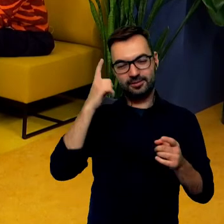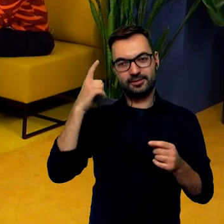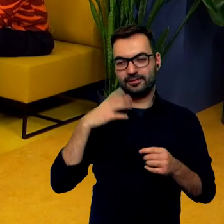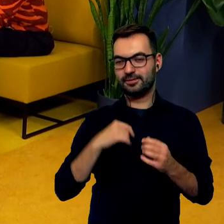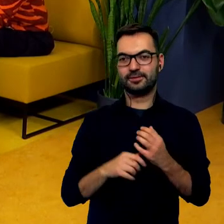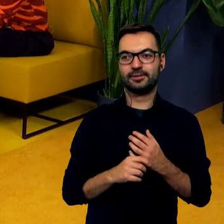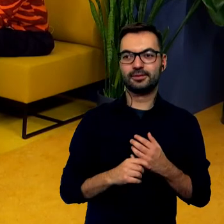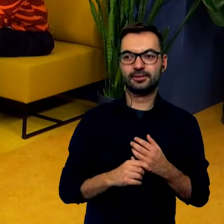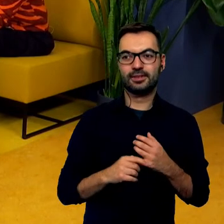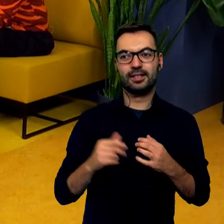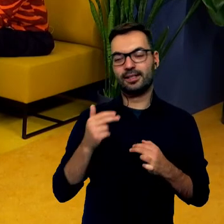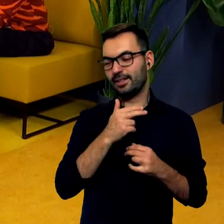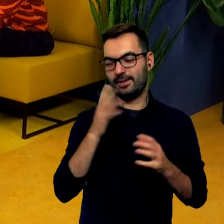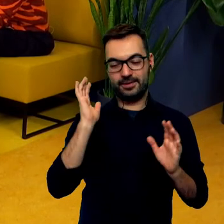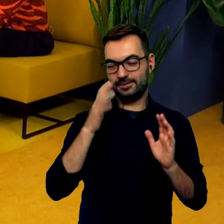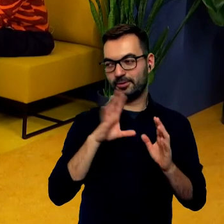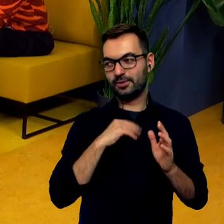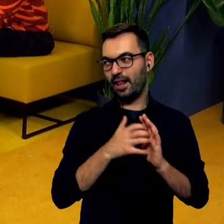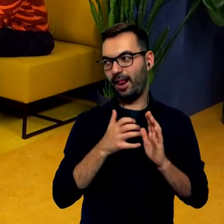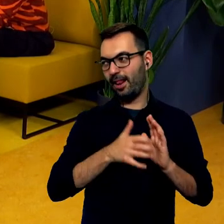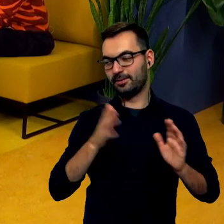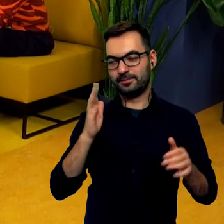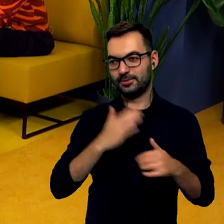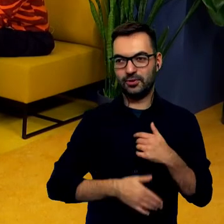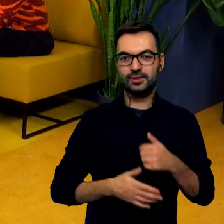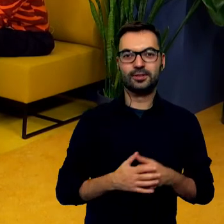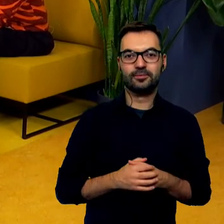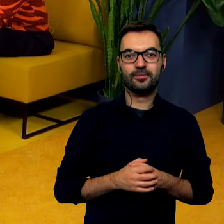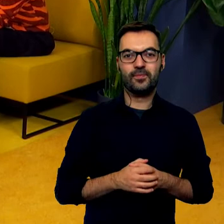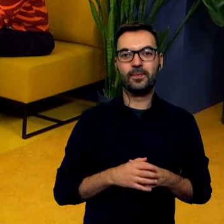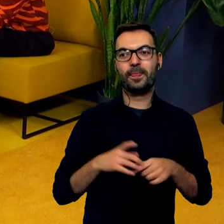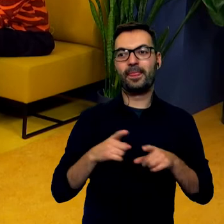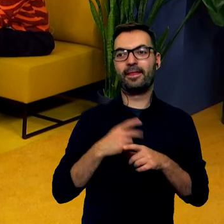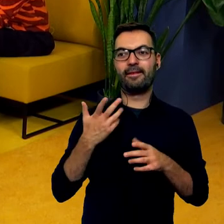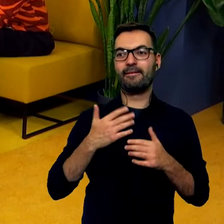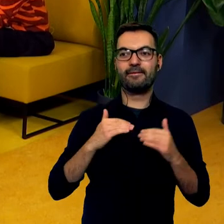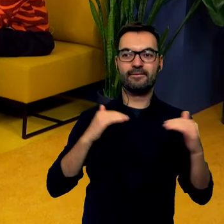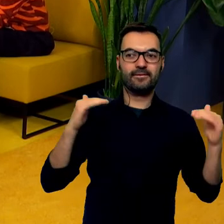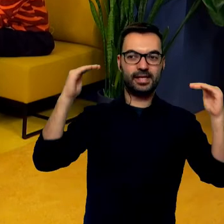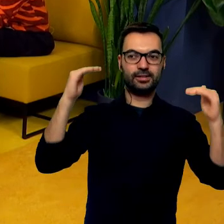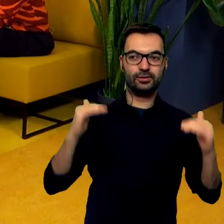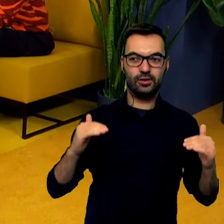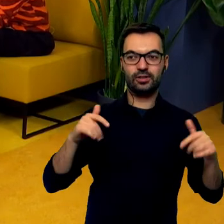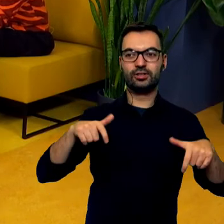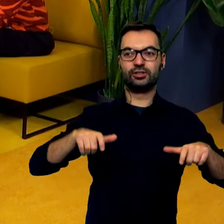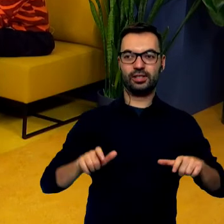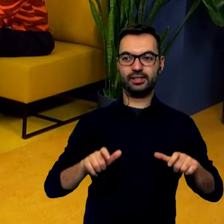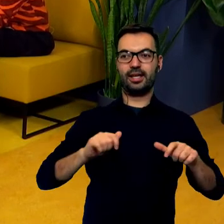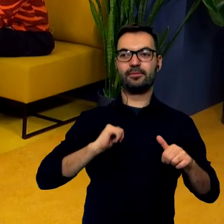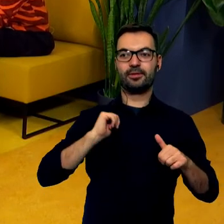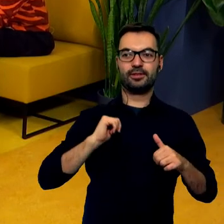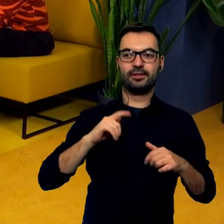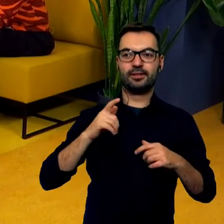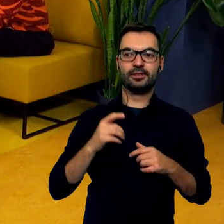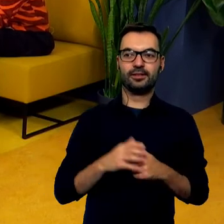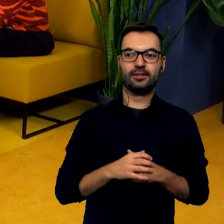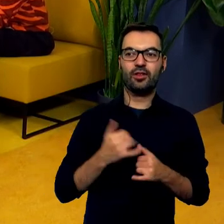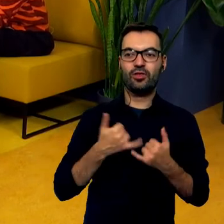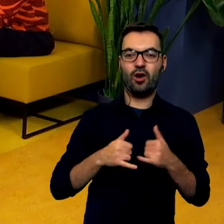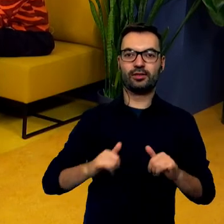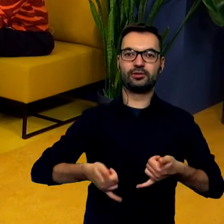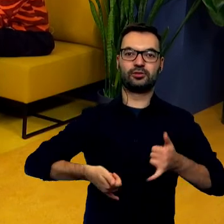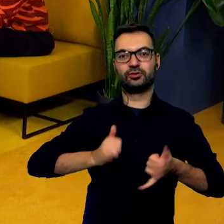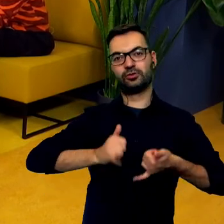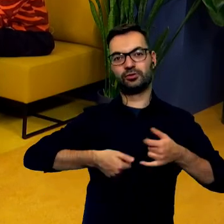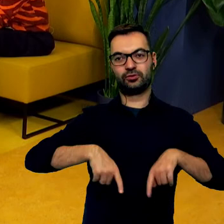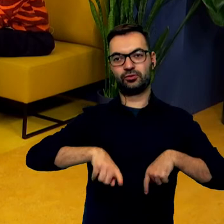No to jest temat rzeka, nie? No to jest wszystko odnośnie tego, na jakiej wysokości ma być siedzenie, żeby nie było potem, że nogi wiszą